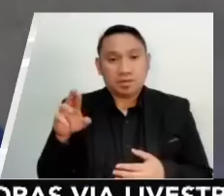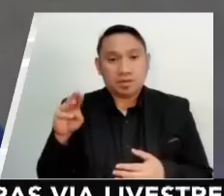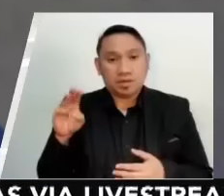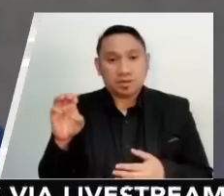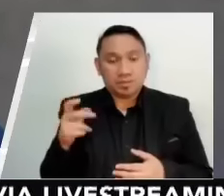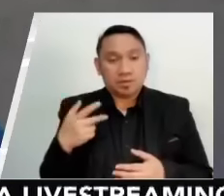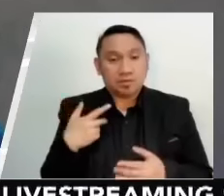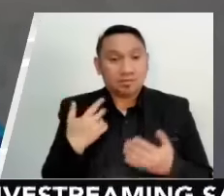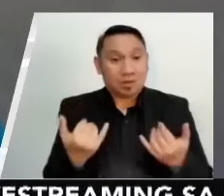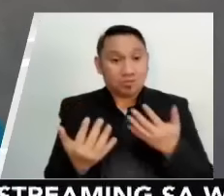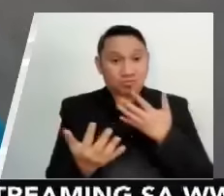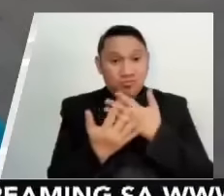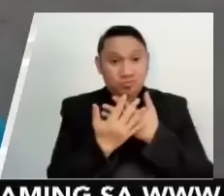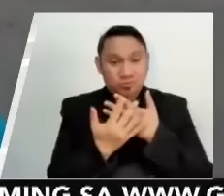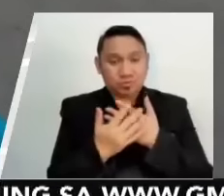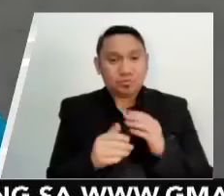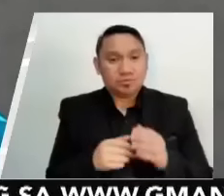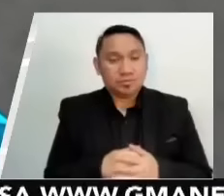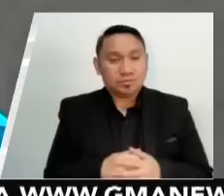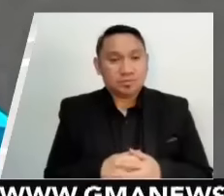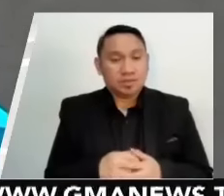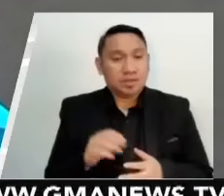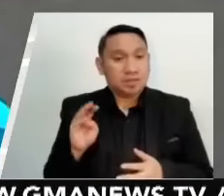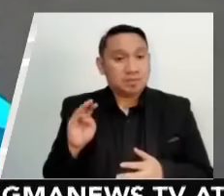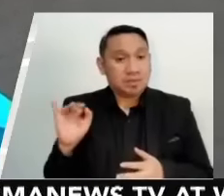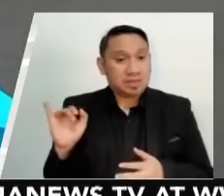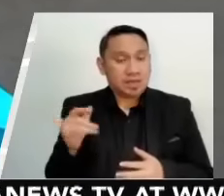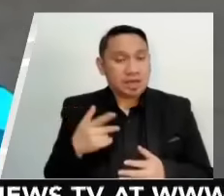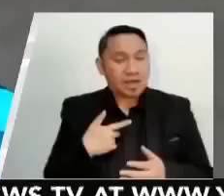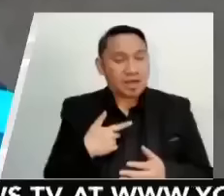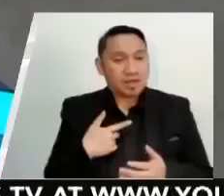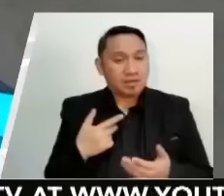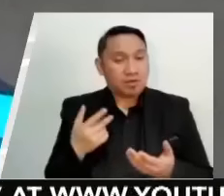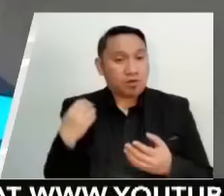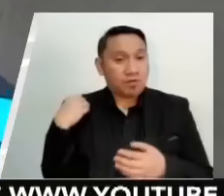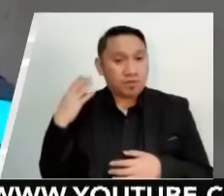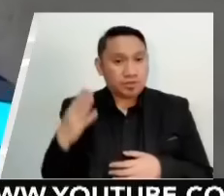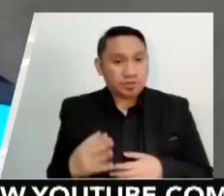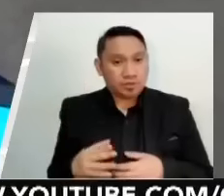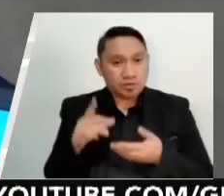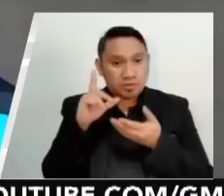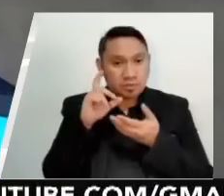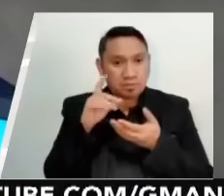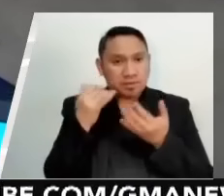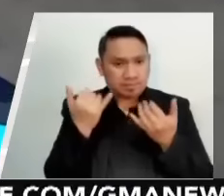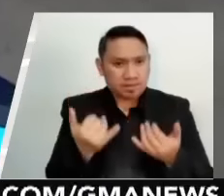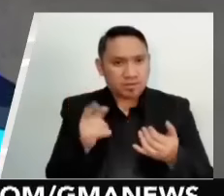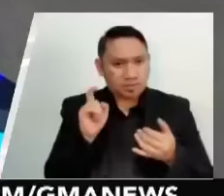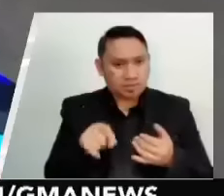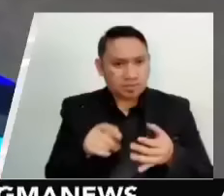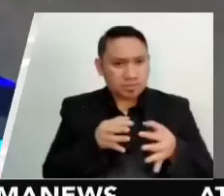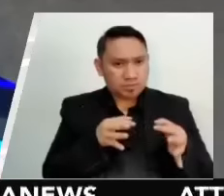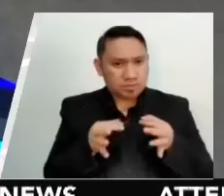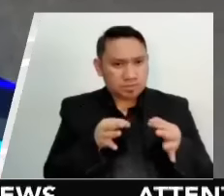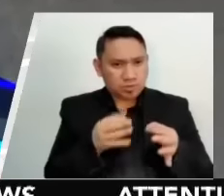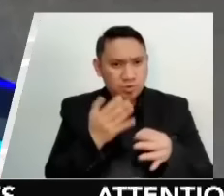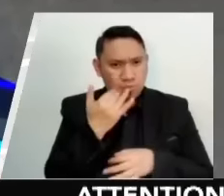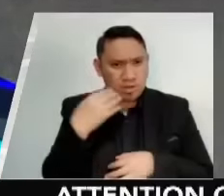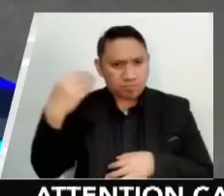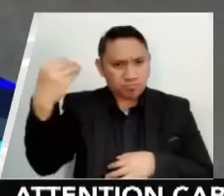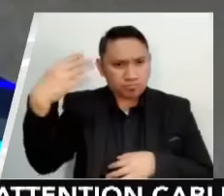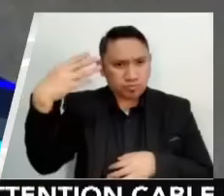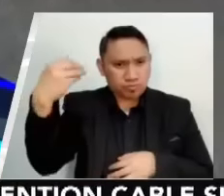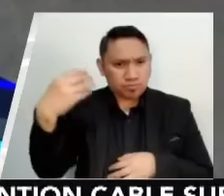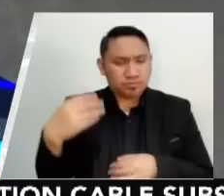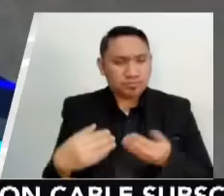nakakulong. Ang mga immigration officer naman na nagpa-picture kay Guo, pinagpapaliwanag ng Department of Justice. Nakatutok doon live